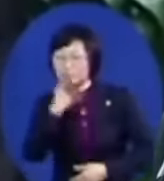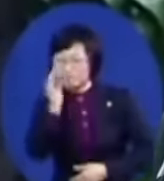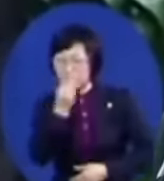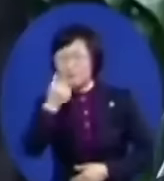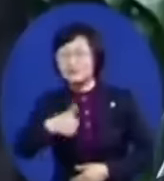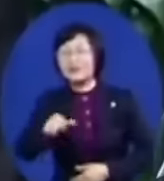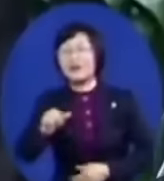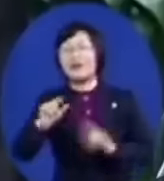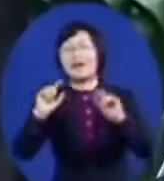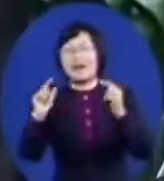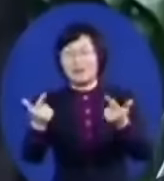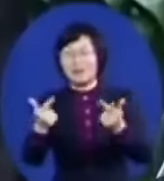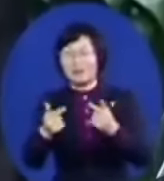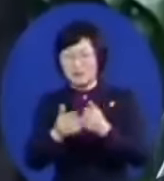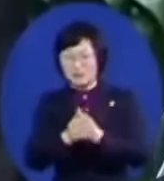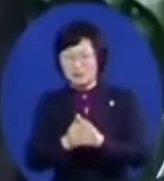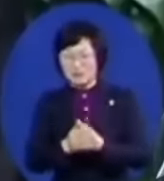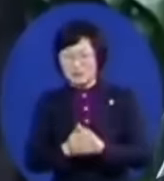아브라함도